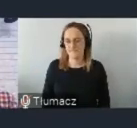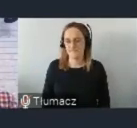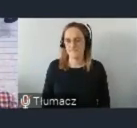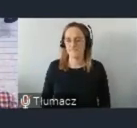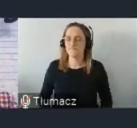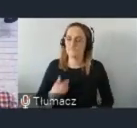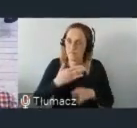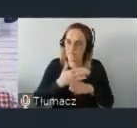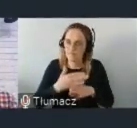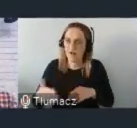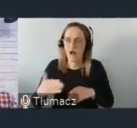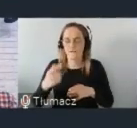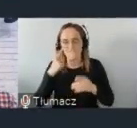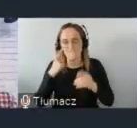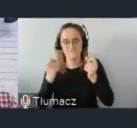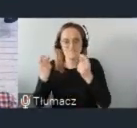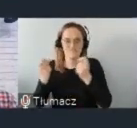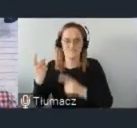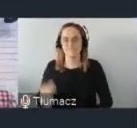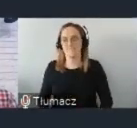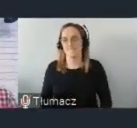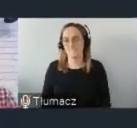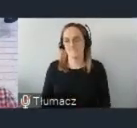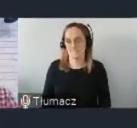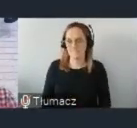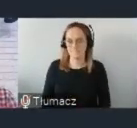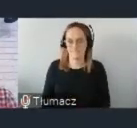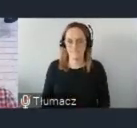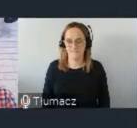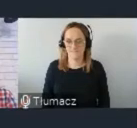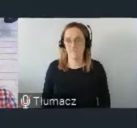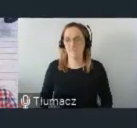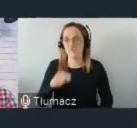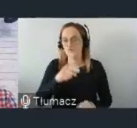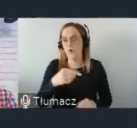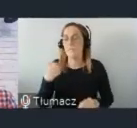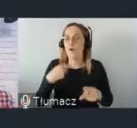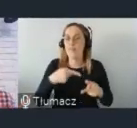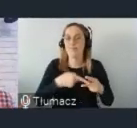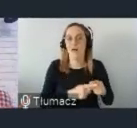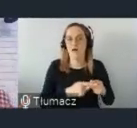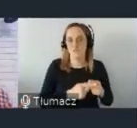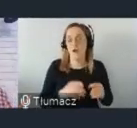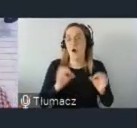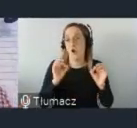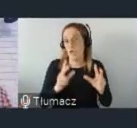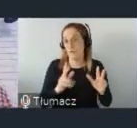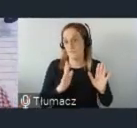Będziemy dalej się teraz inspirować. To były narzędzia. OK.